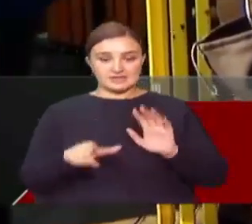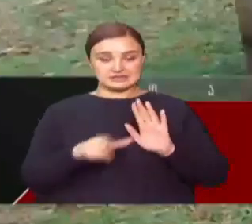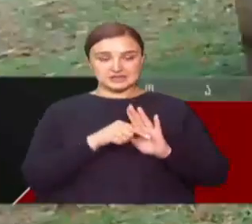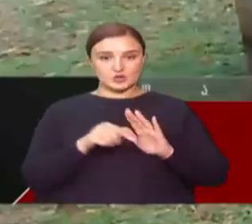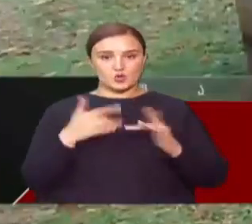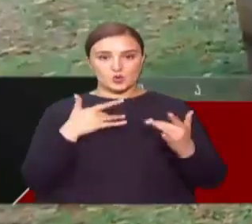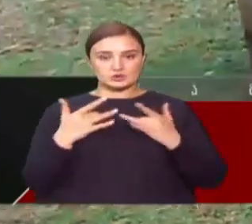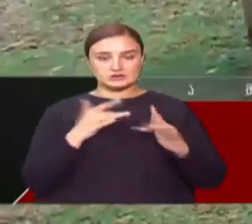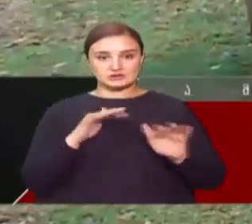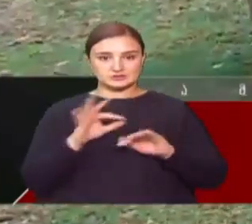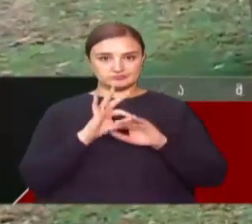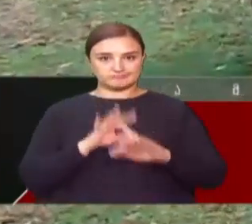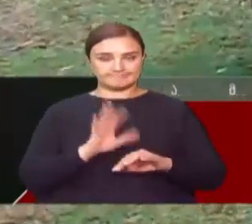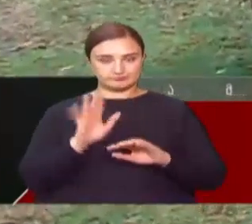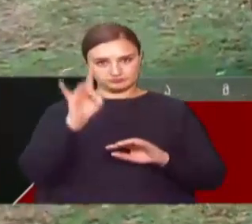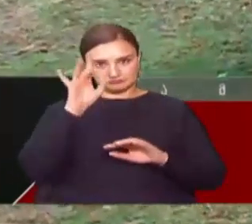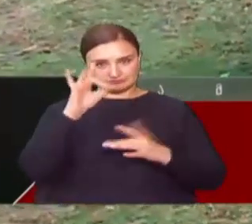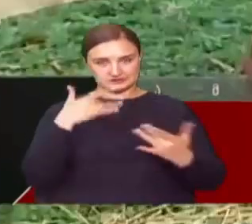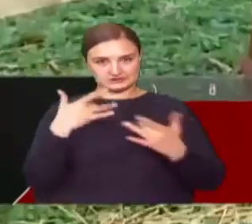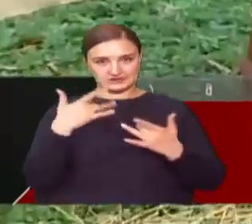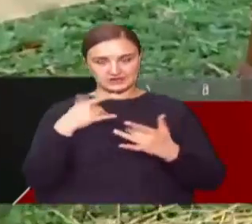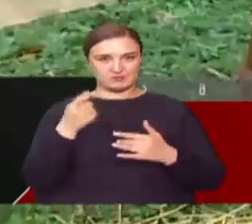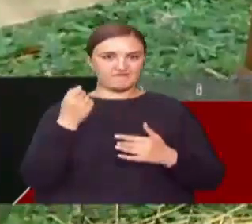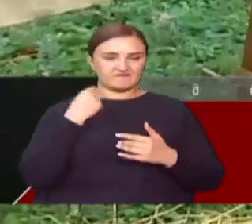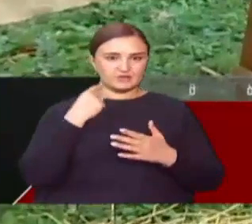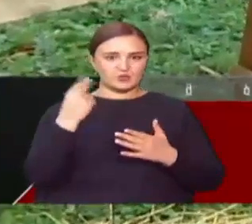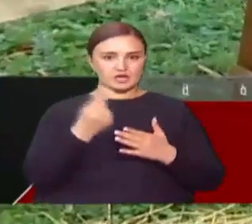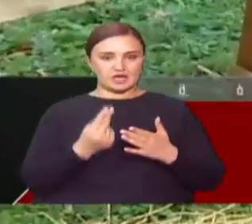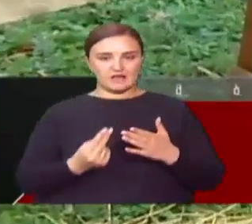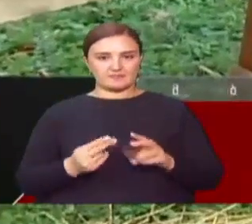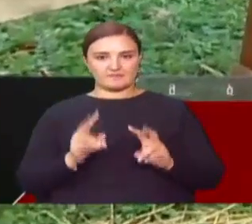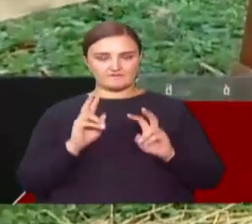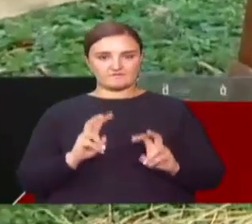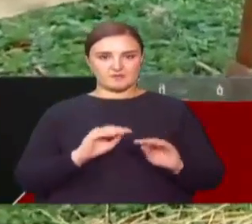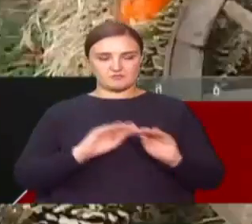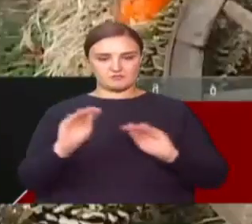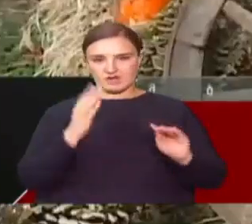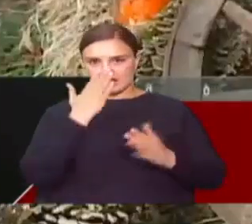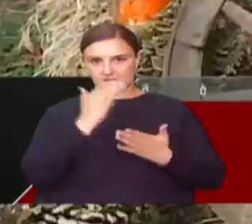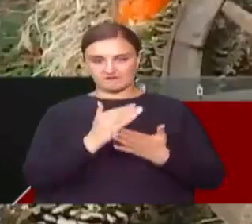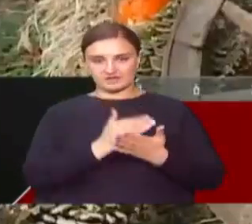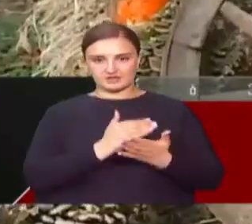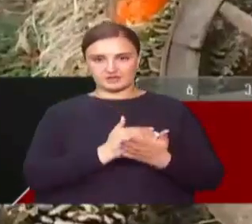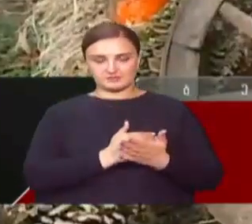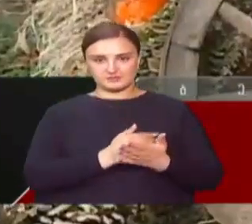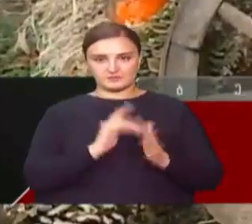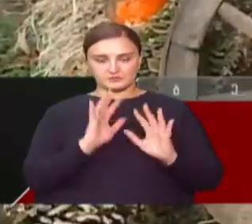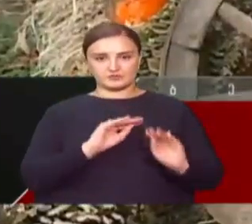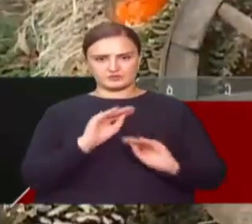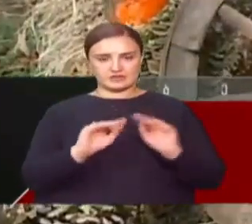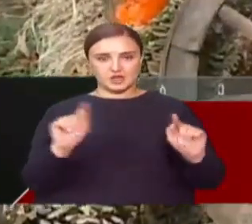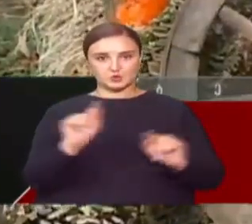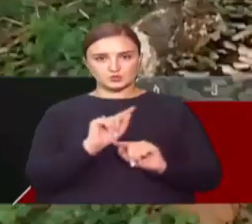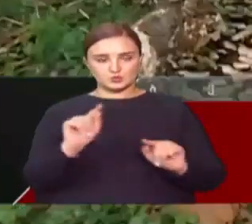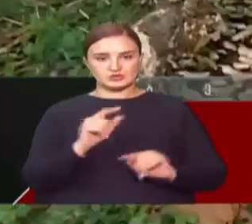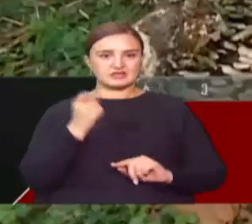ღონისძიების ფარგლებში გაიმართება მსახიობების მსვლელობა, ღვინის ხატვის და კერამიკის მოხატვის გაკვეთილები. Ფესტივალის ფარგლებში მოეწყობა